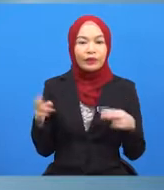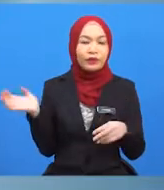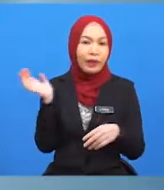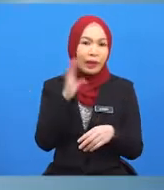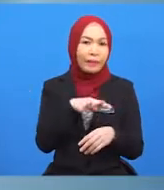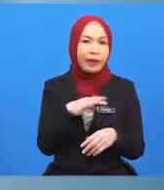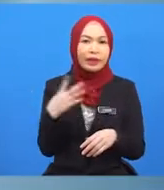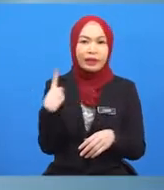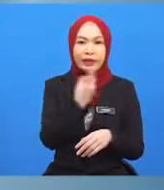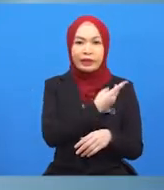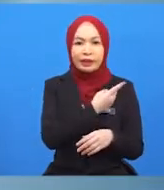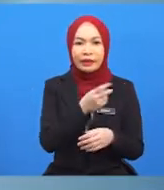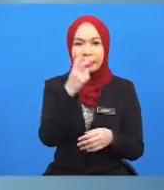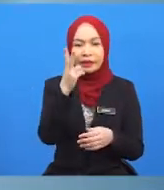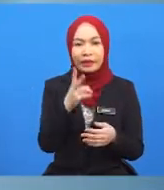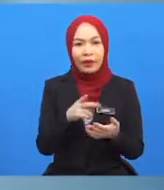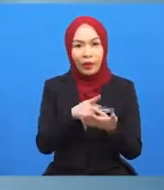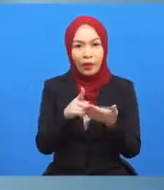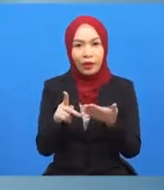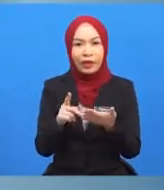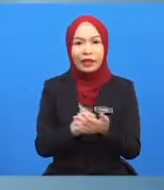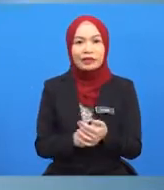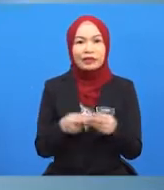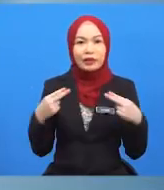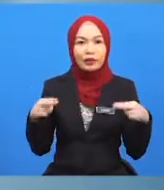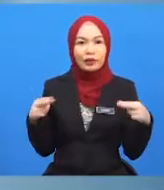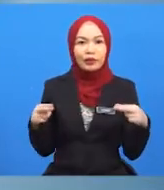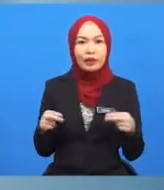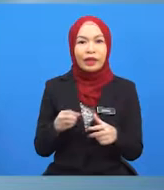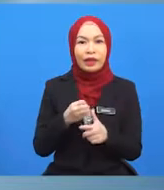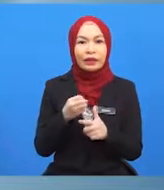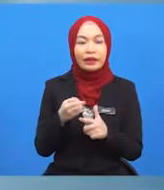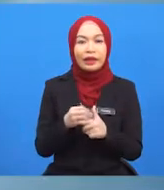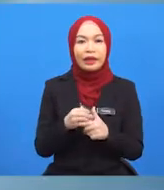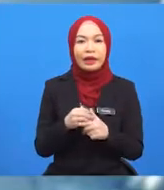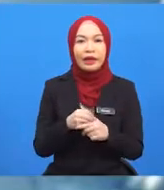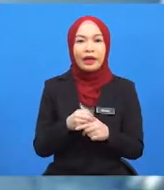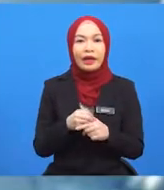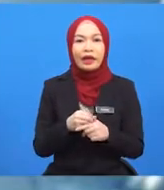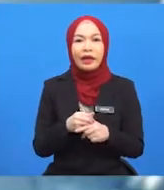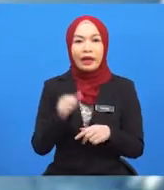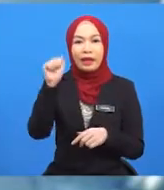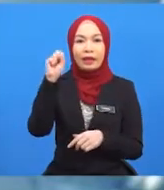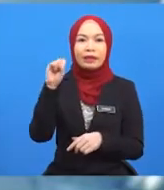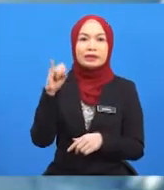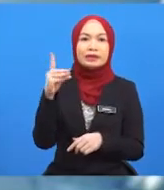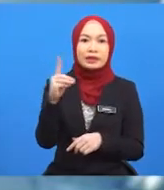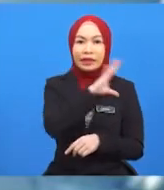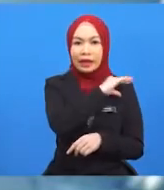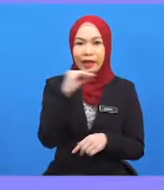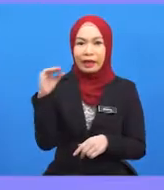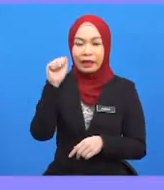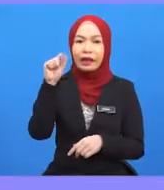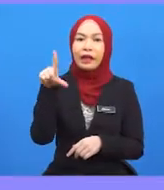tindak balas penetralan antara asid dan alkali dengan menggunakan